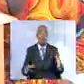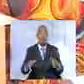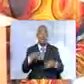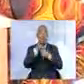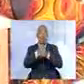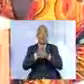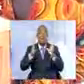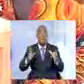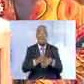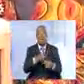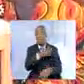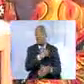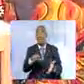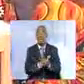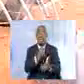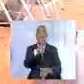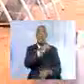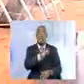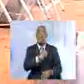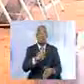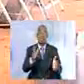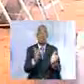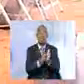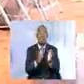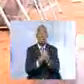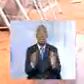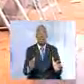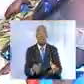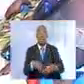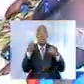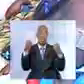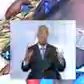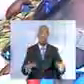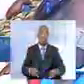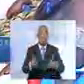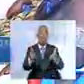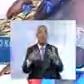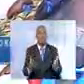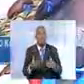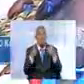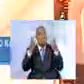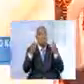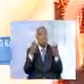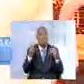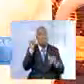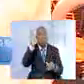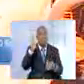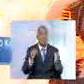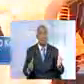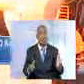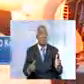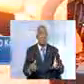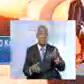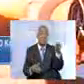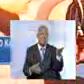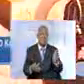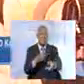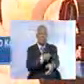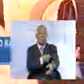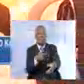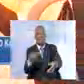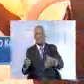au Burundi. Cette organisation a à son actif de nombreuses actions humanitaires, entre autres des dons de médicaments au centre de santé et